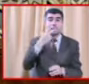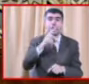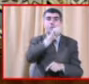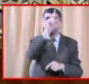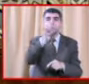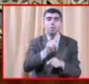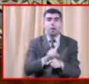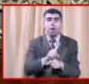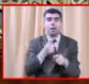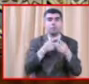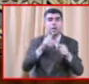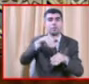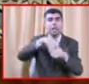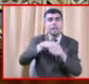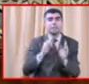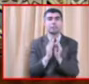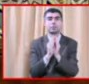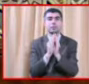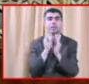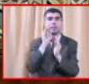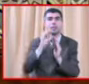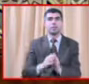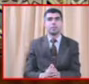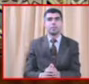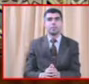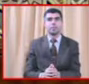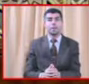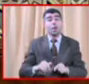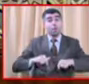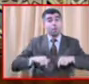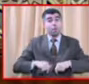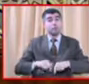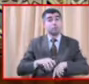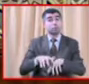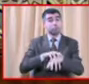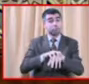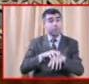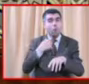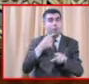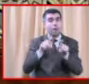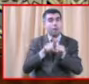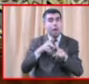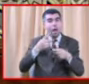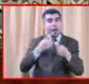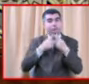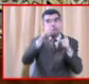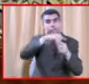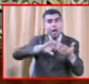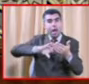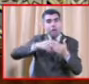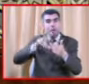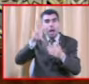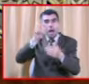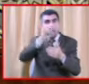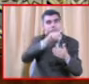النواب المحترمين فريق العدالة والتنمية، فليتفضل أحد واضع السؤال. سيد الوزير المحترم، عرفت كثير من مناطق المغرب خلال الأسبوع الماضي تهاطل